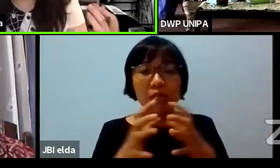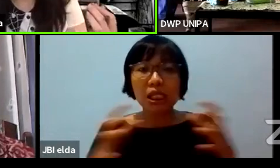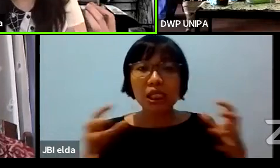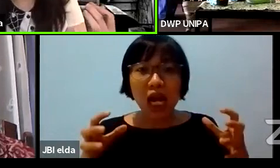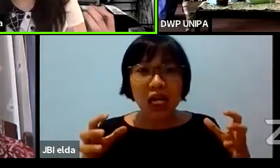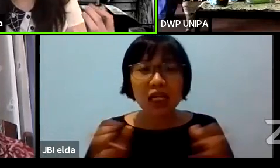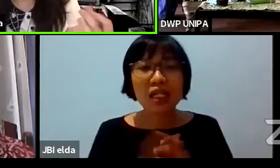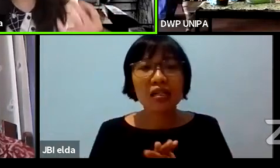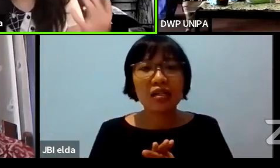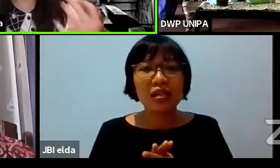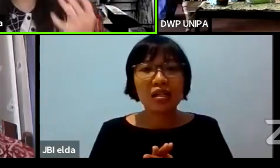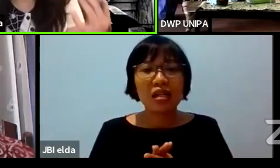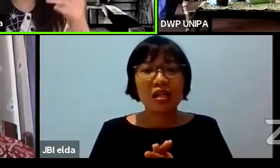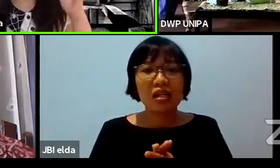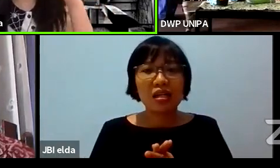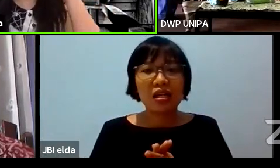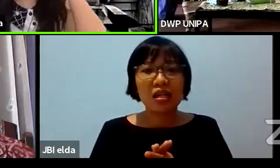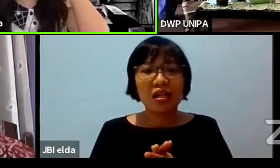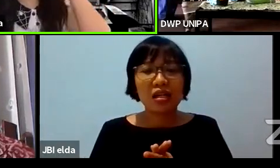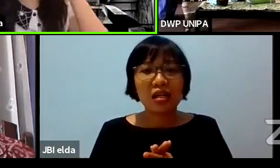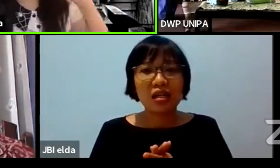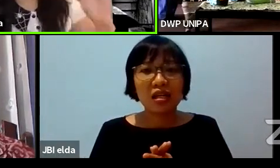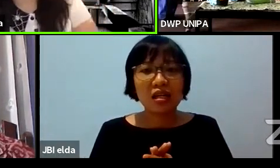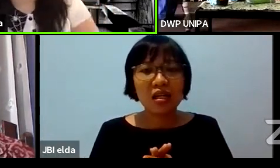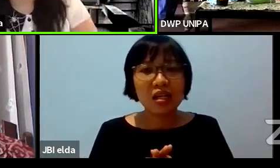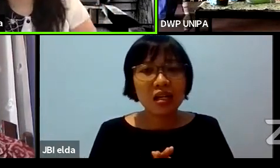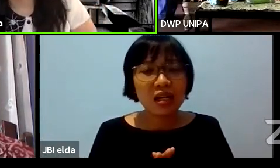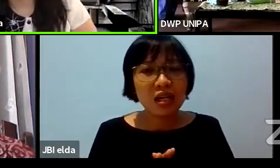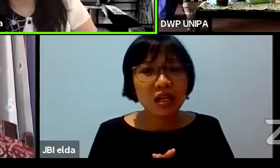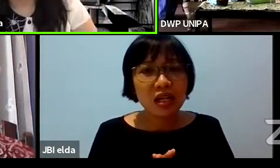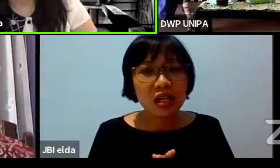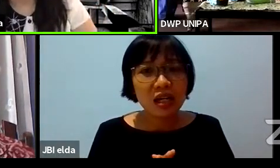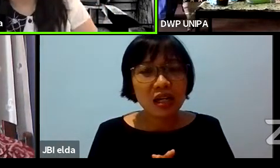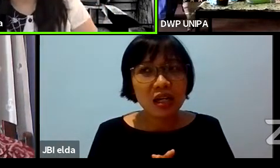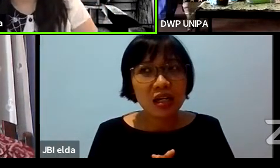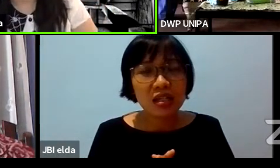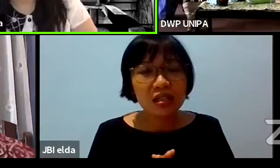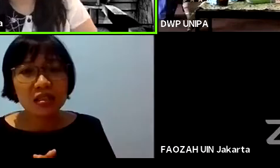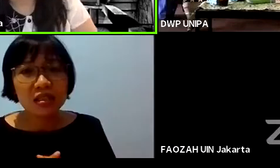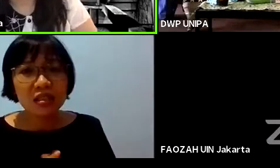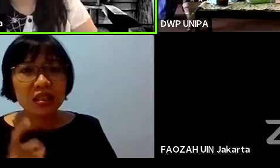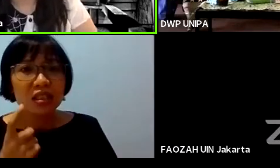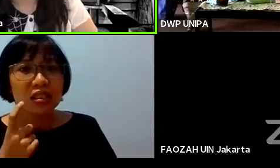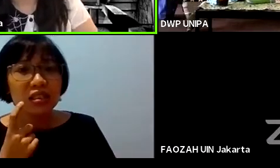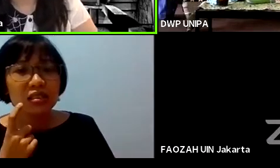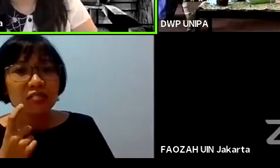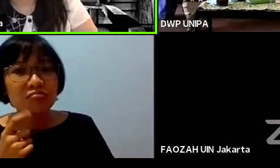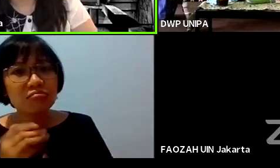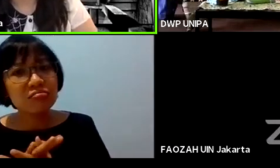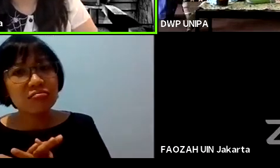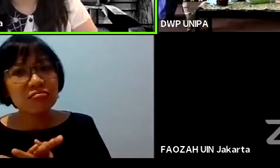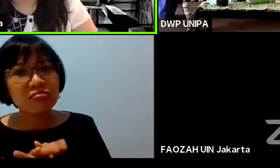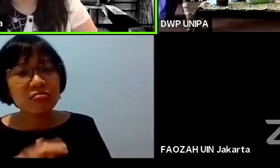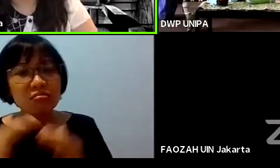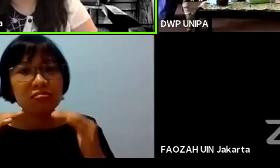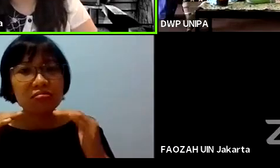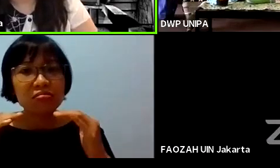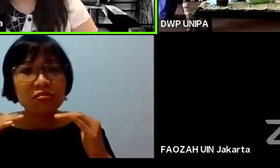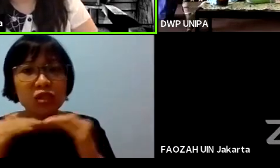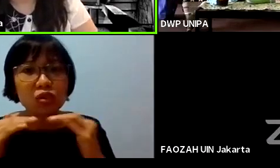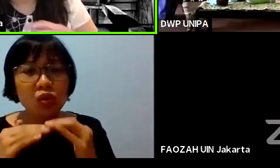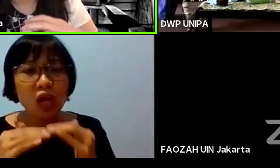ideologi kolonialisme. Di sini saya melihatnya dari perspektif dekolonisasi ya,